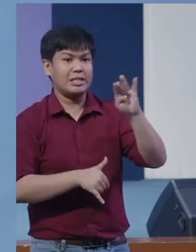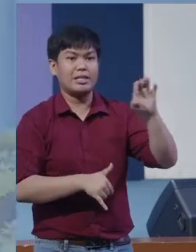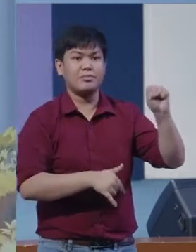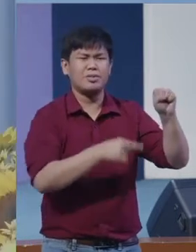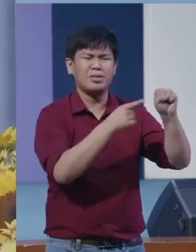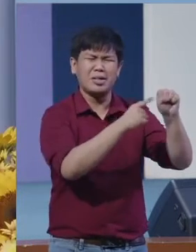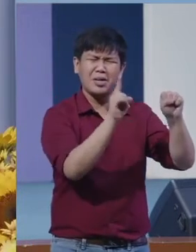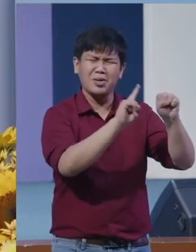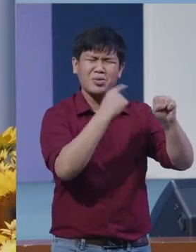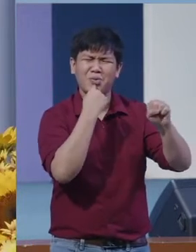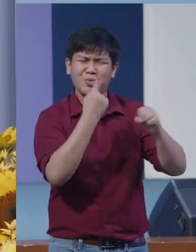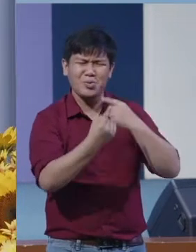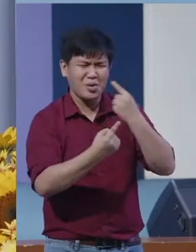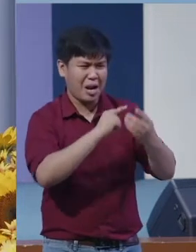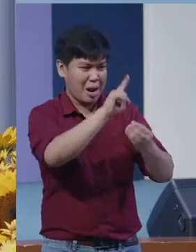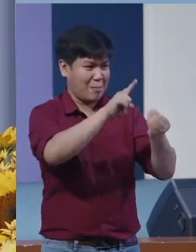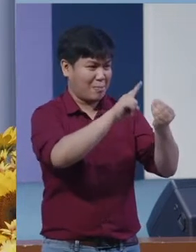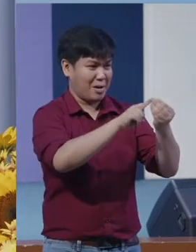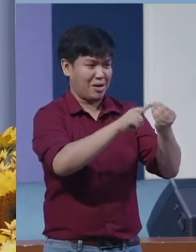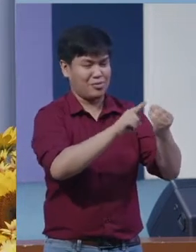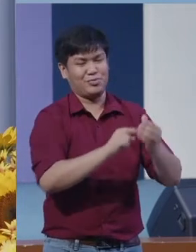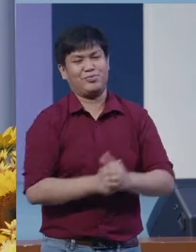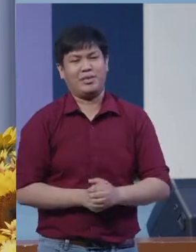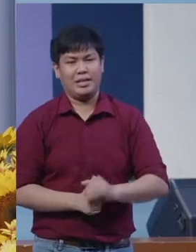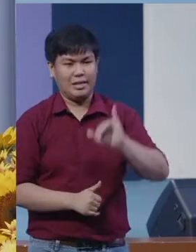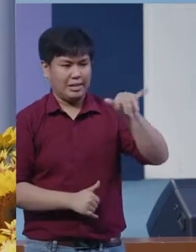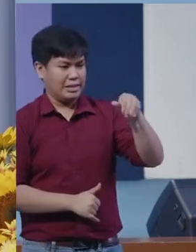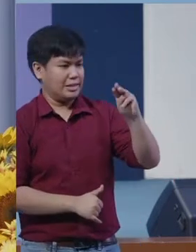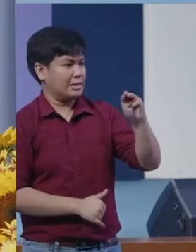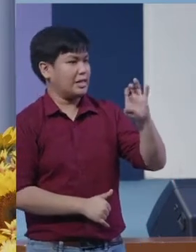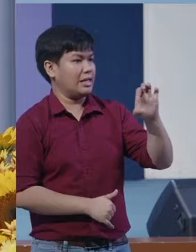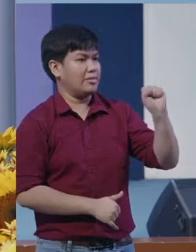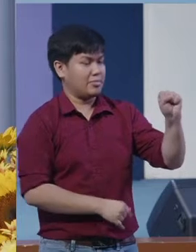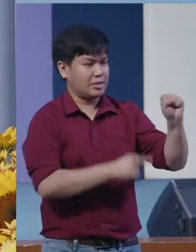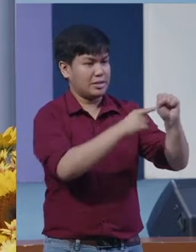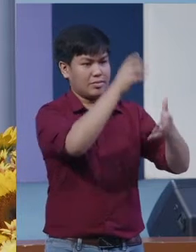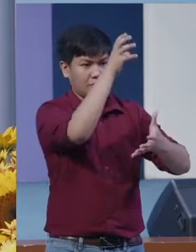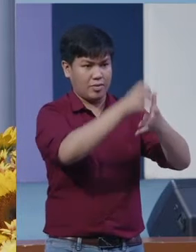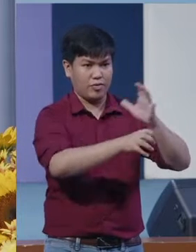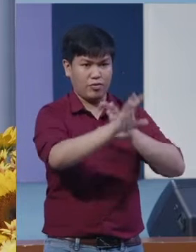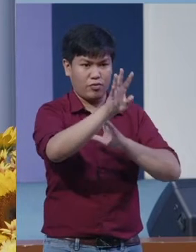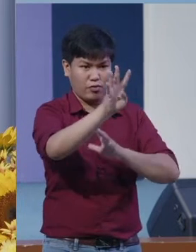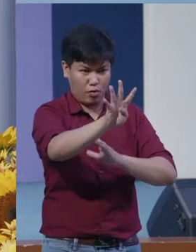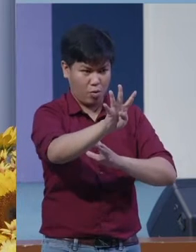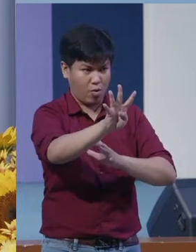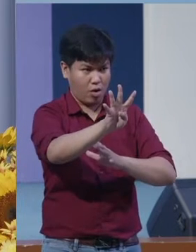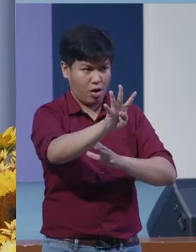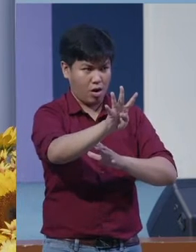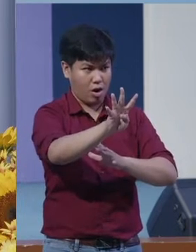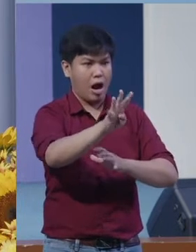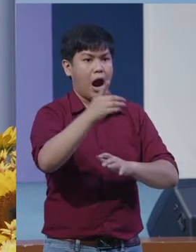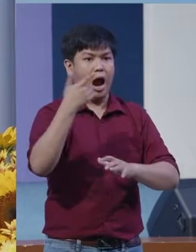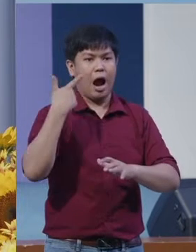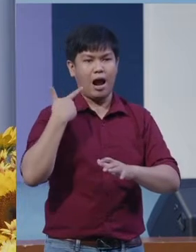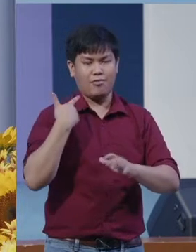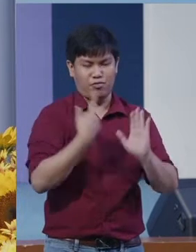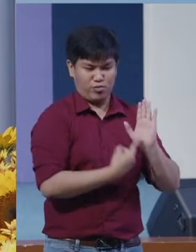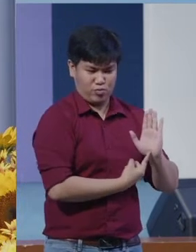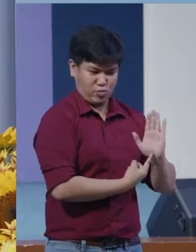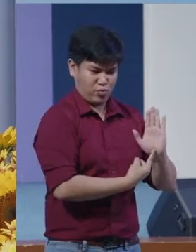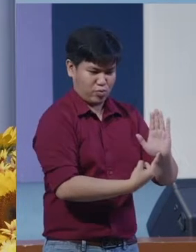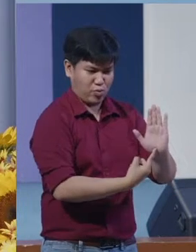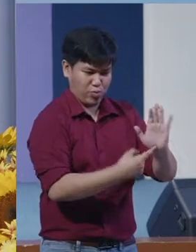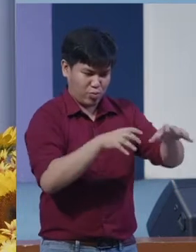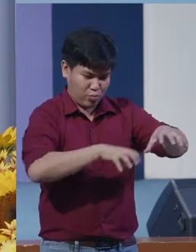konteksto ng James 4:11. Kasi nag-iisa po siyang verse, pero meron pong konteksto sa paligid niya.